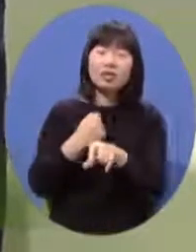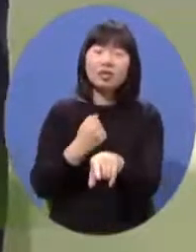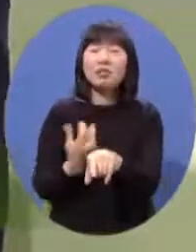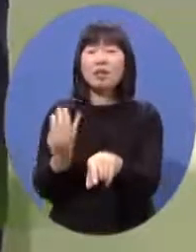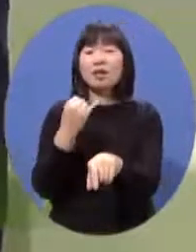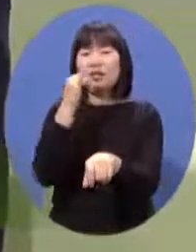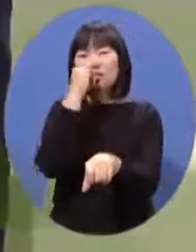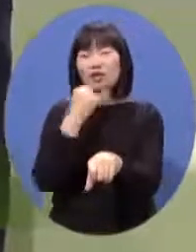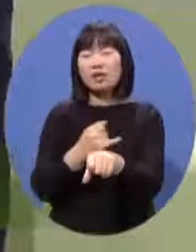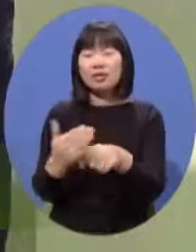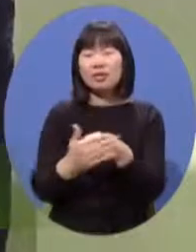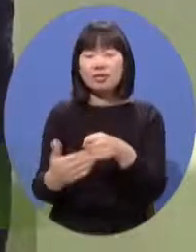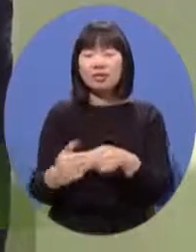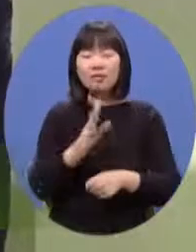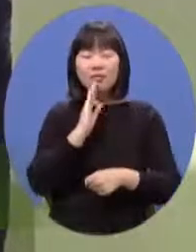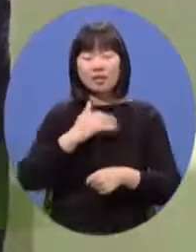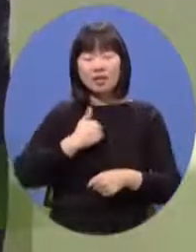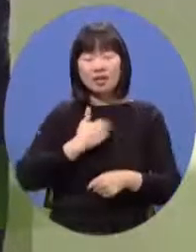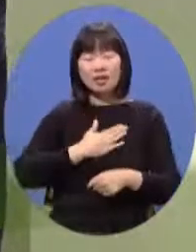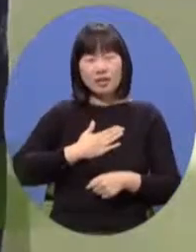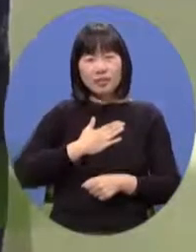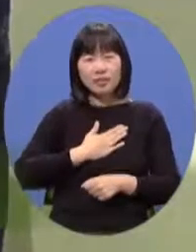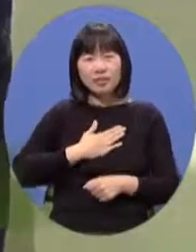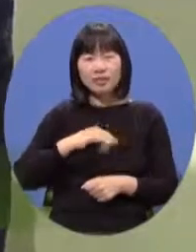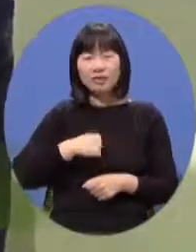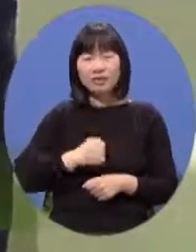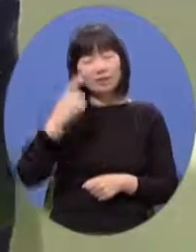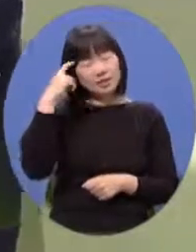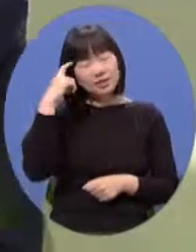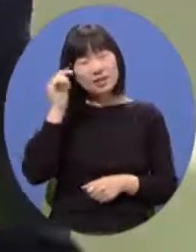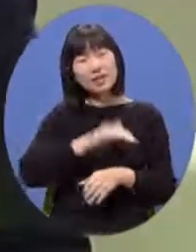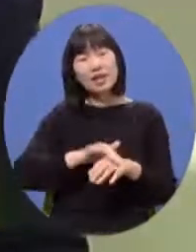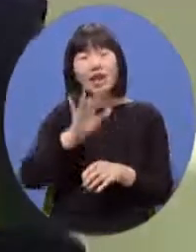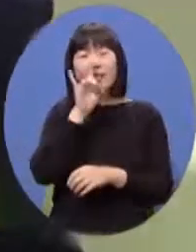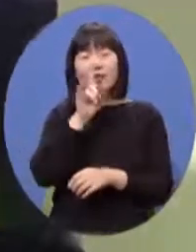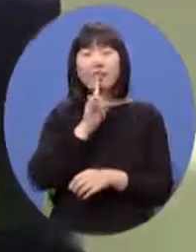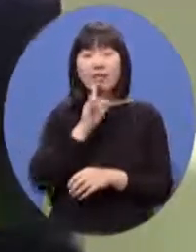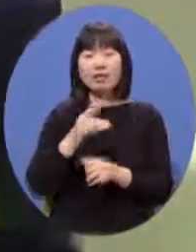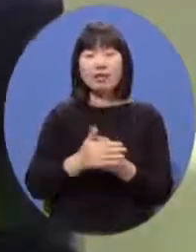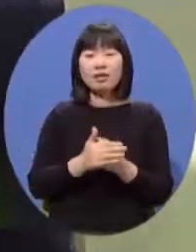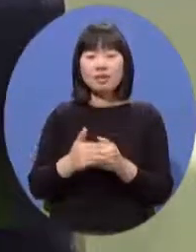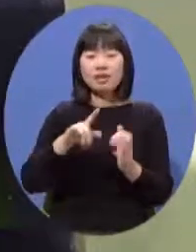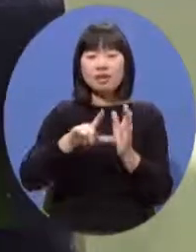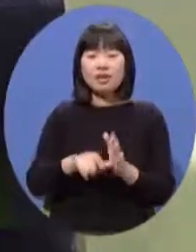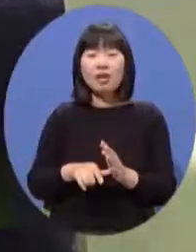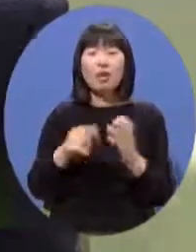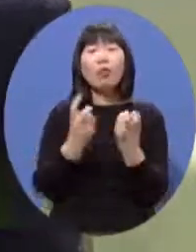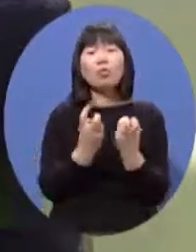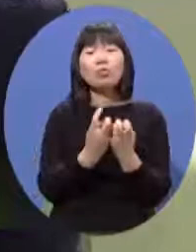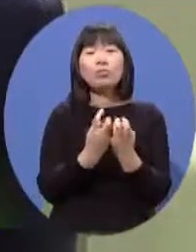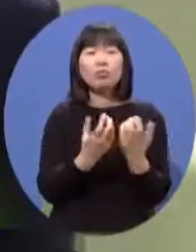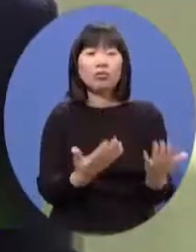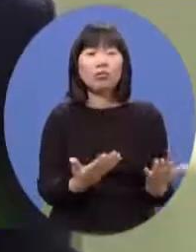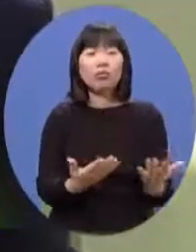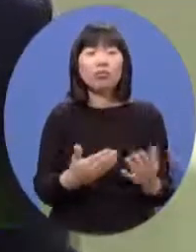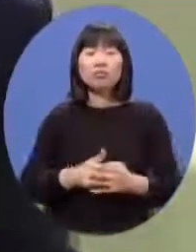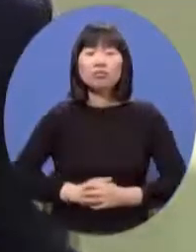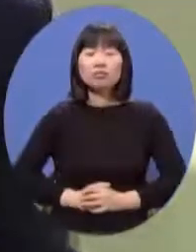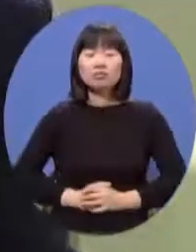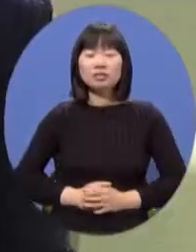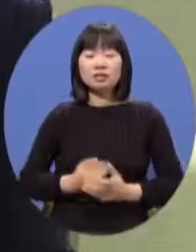많아요. 그러다 보면 진짜 자기 감정, 자기 인식 안 된다라는 거거든요. 그럼 이럴 때 조금 어떻게 해볼까?